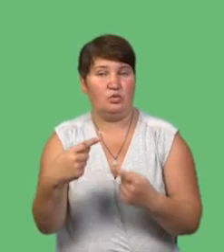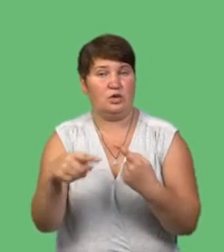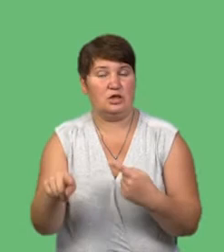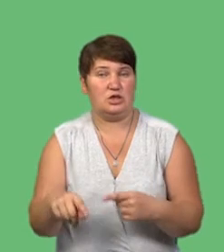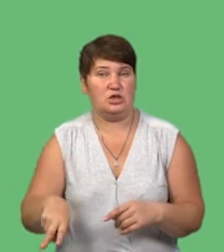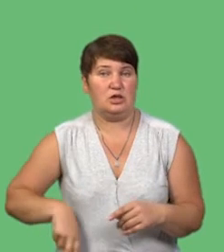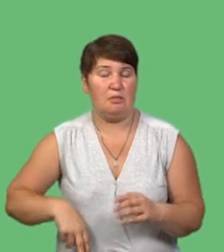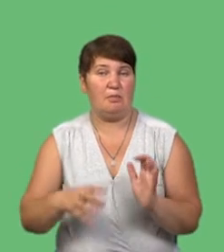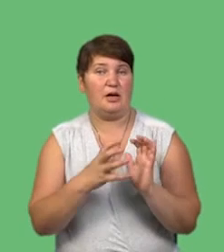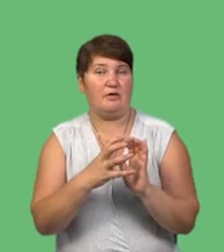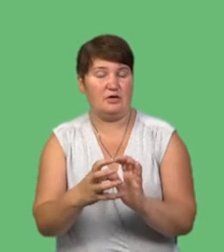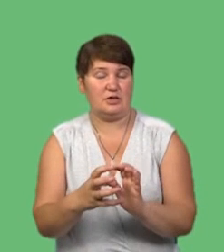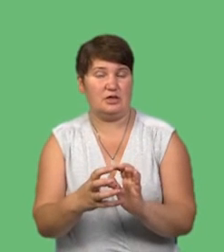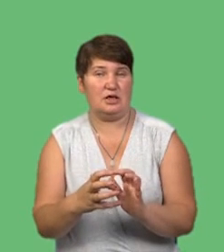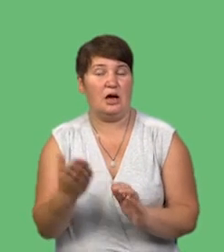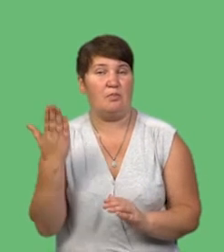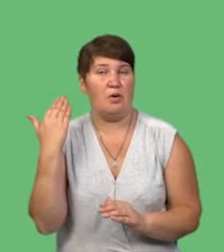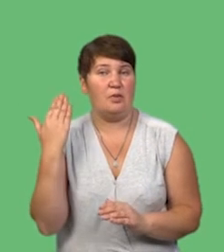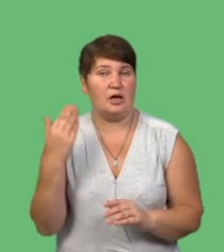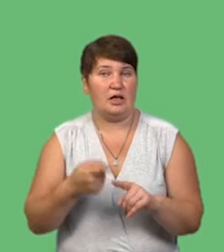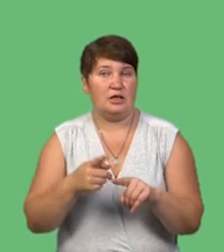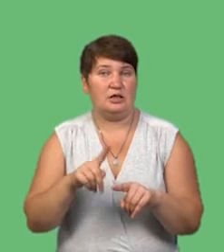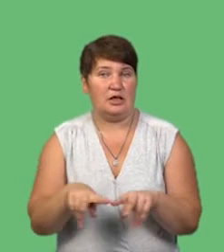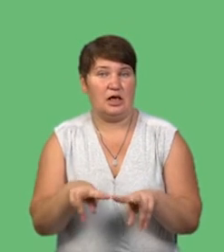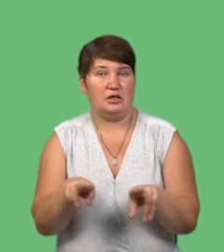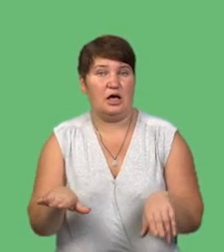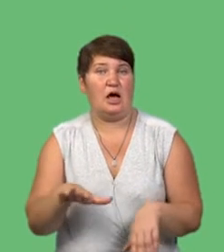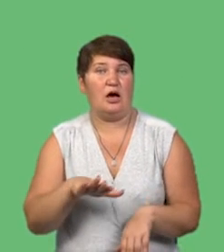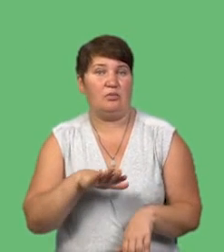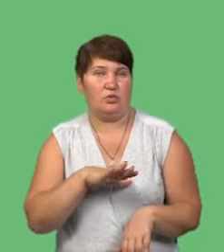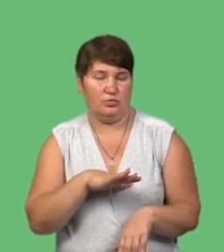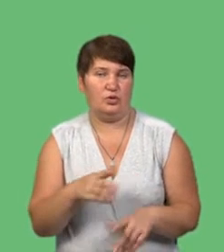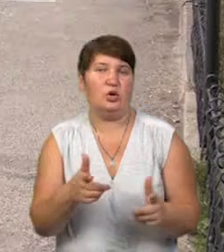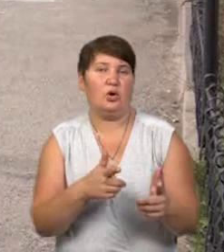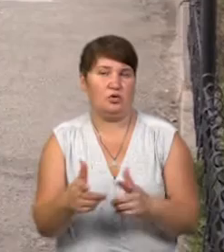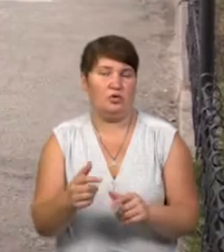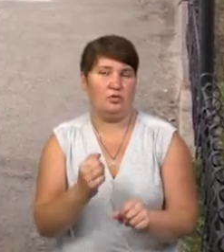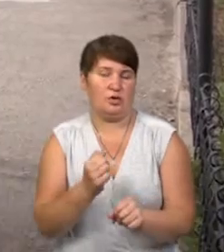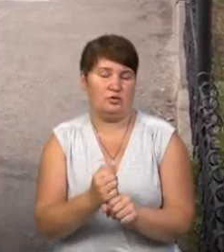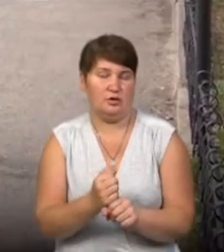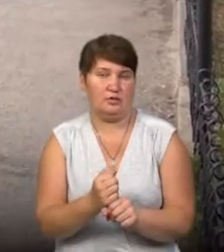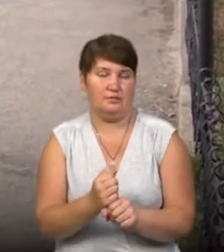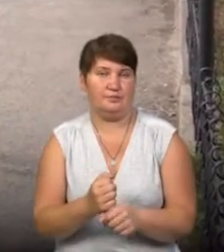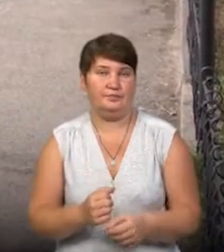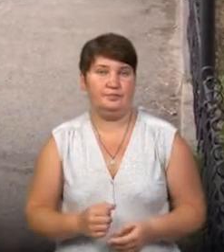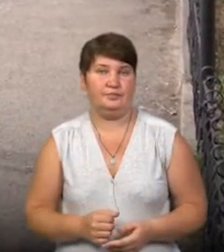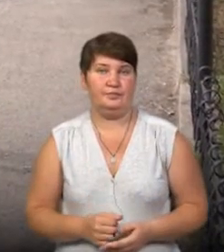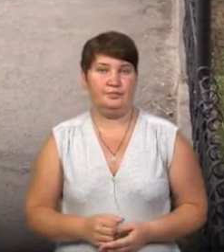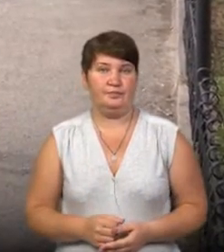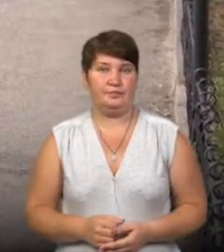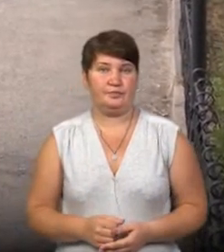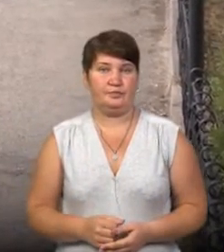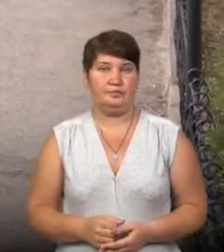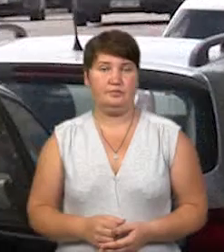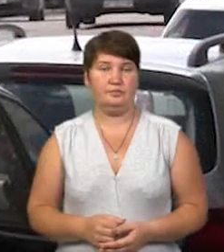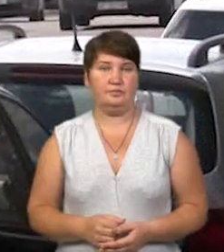на цьому маршруті. Попередньо з цим перевізником так само була бесіда, він готовий працювати в такому форматі. Оксана Василик, Галина Марійчин,